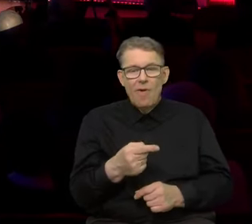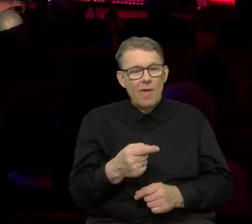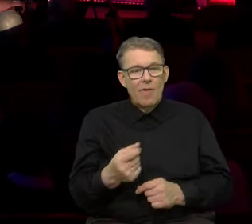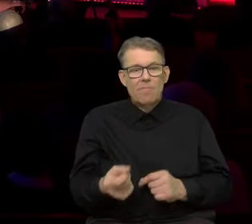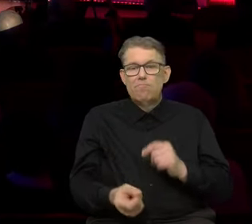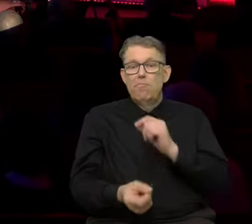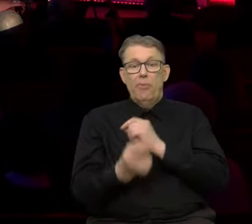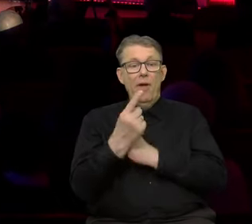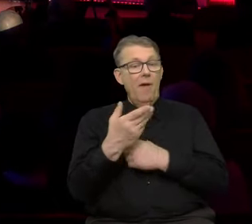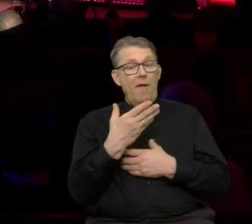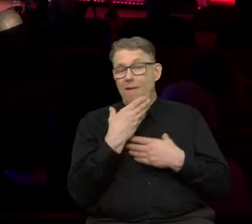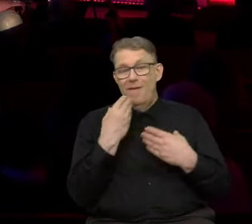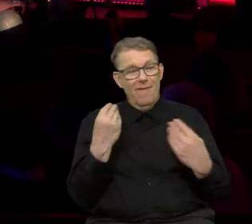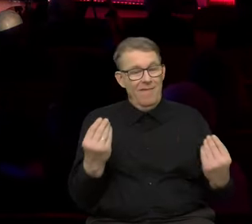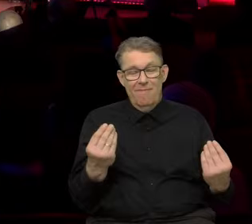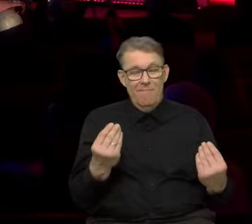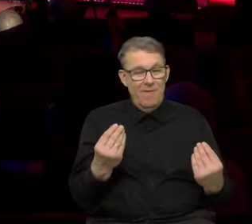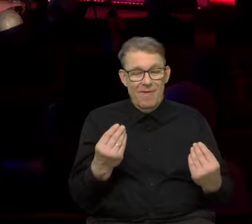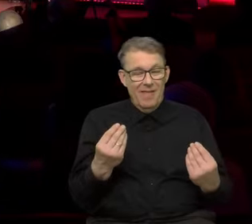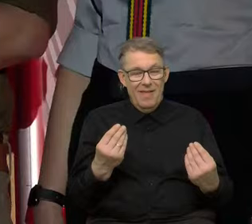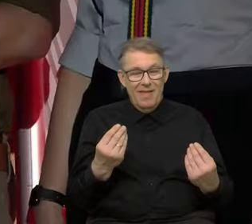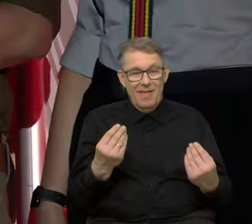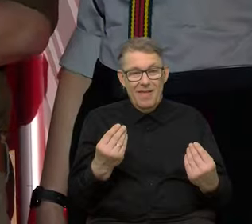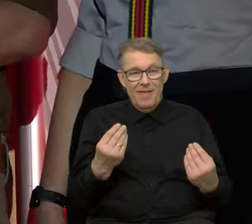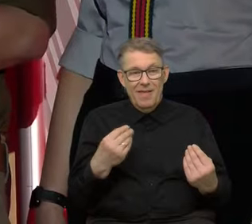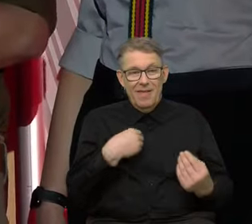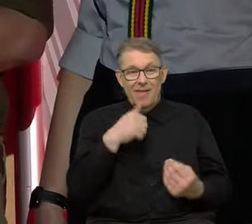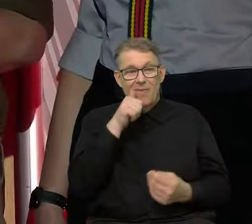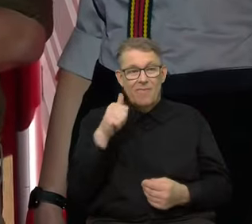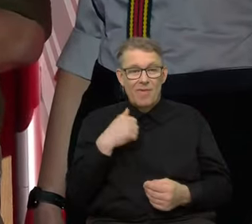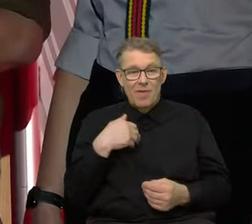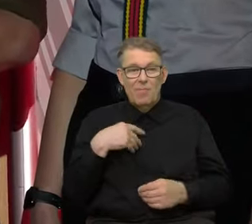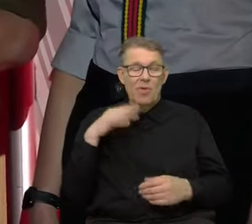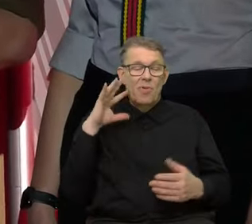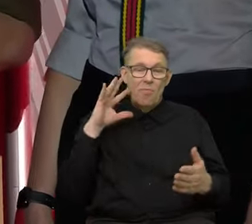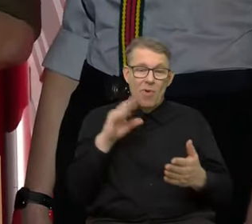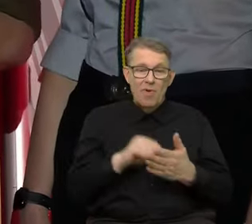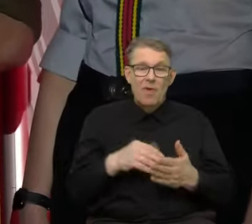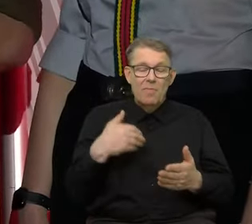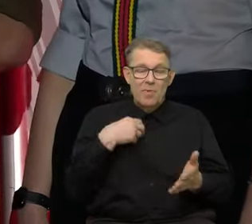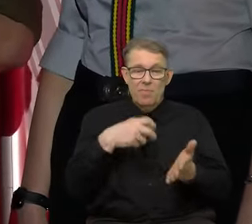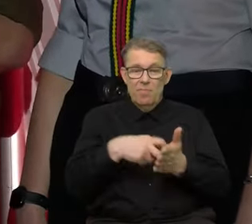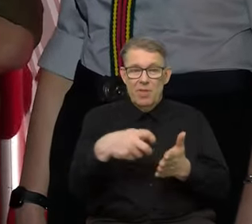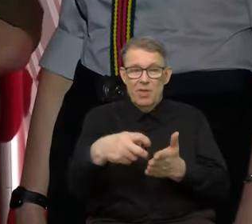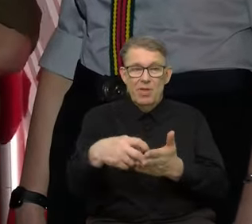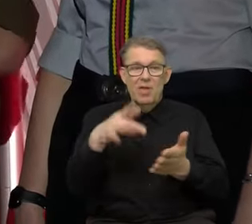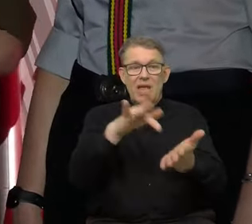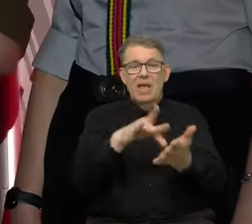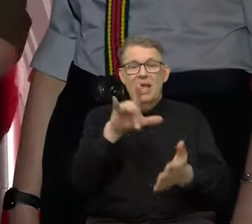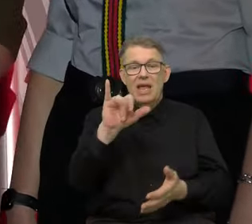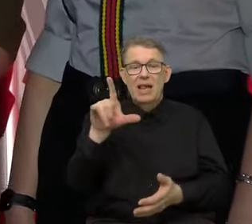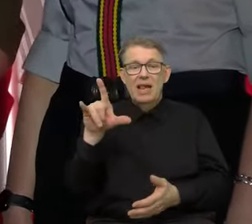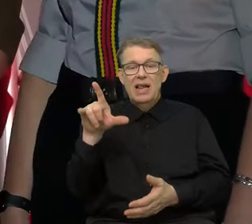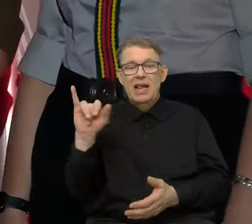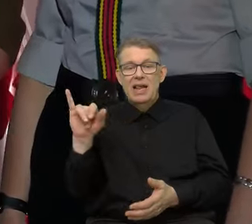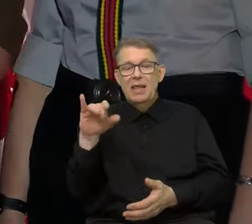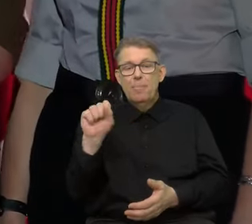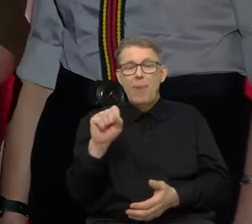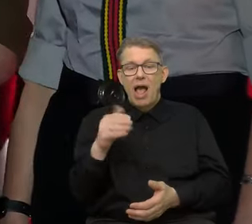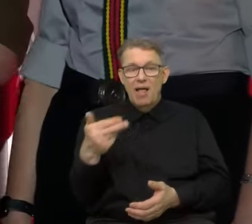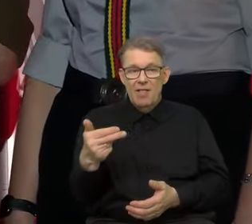przypadków. Ja wczoraj wróciłem z kobietami archidiecezji z pielgrzymki do Libanu i tam spotkałem